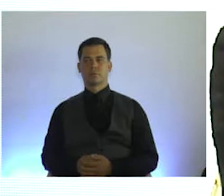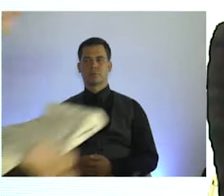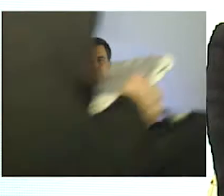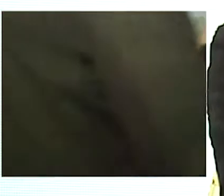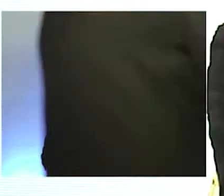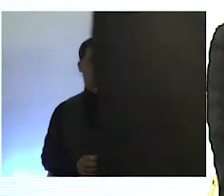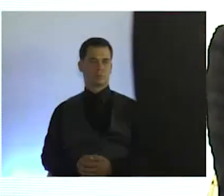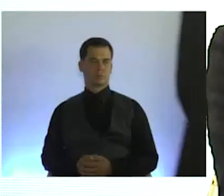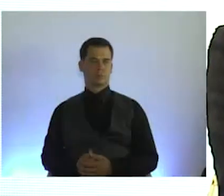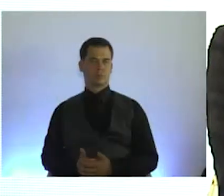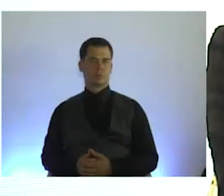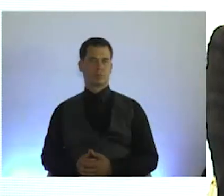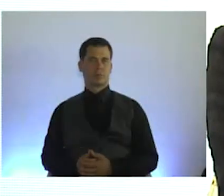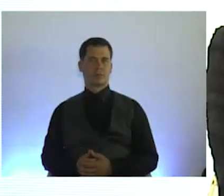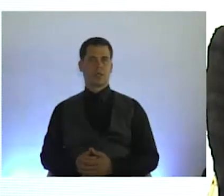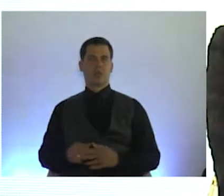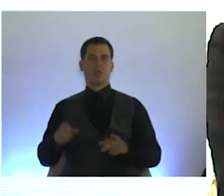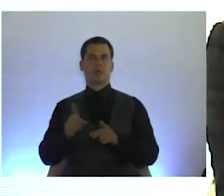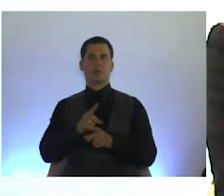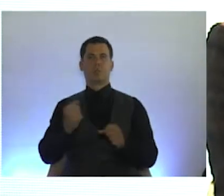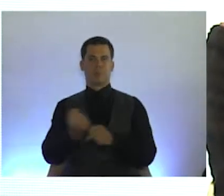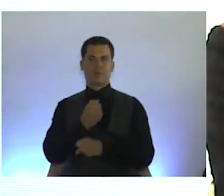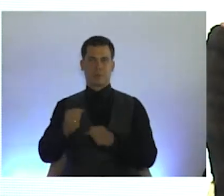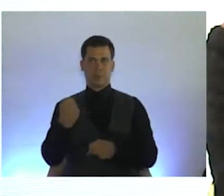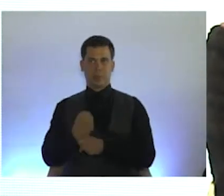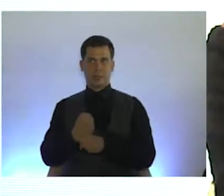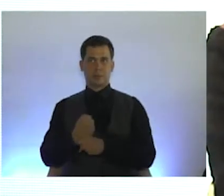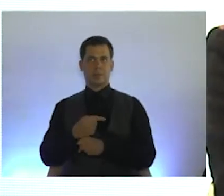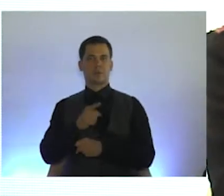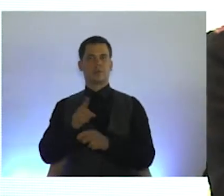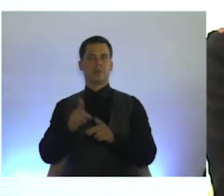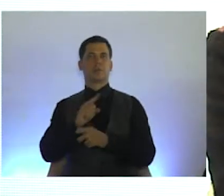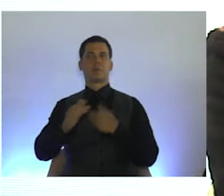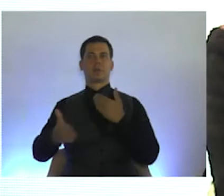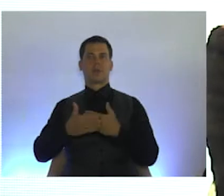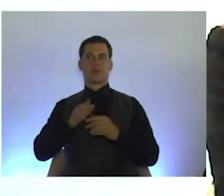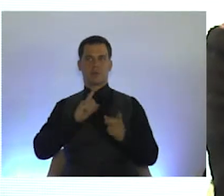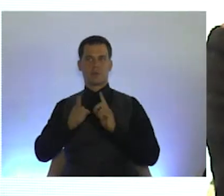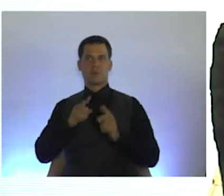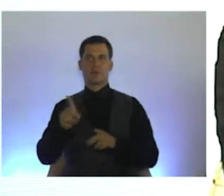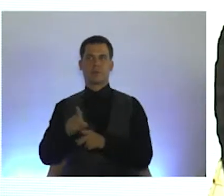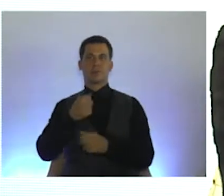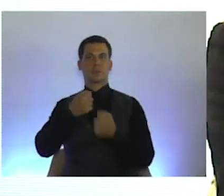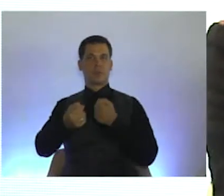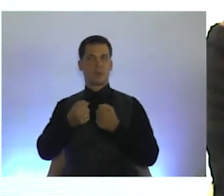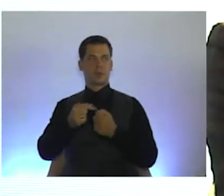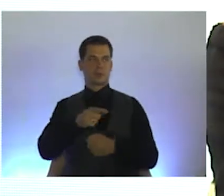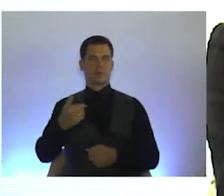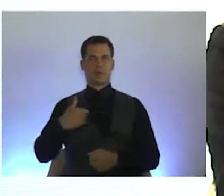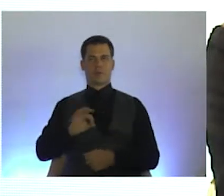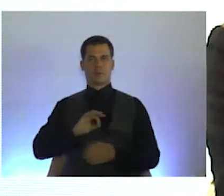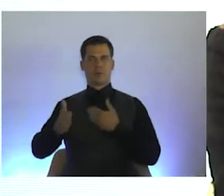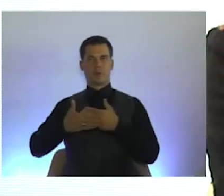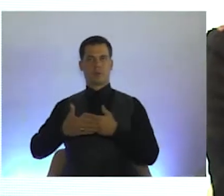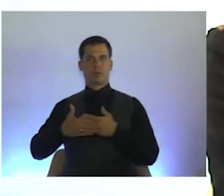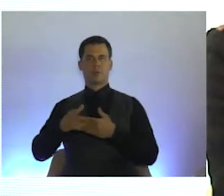z tym, co pan powiedział o tej poważnej pracy. Ja ostatnio rozmawiałam z moim mężem, który jest dziennikarzem i żyje z pisania, że on